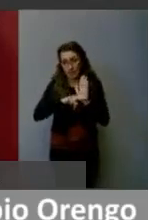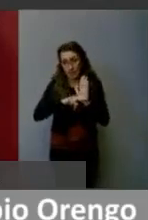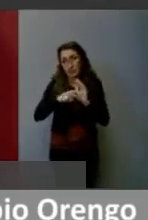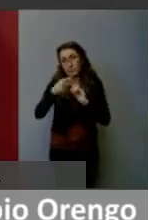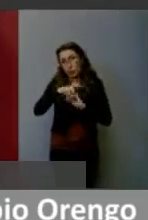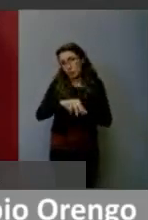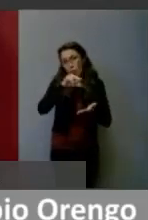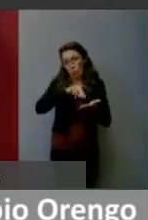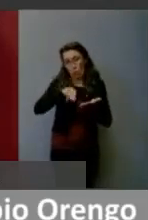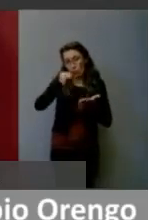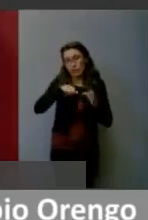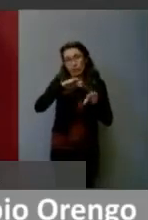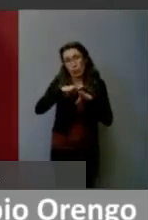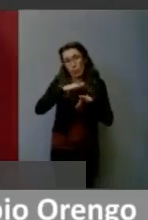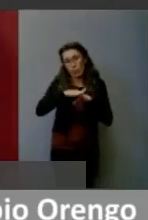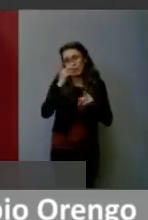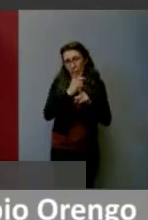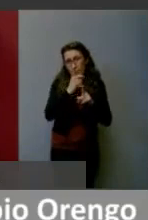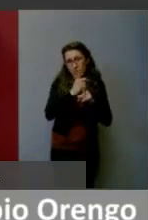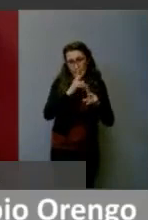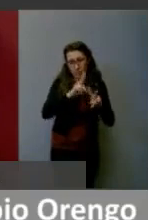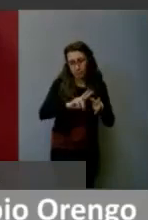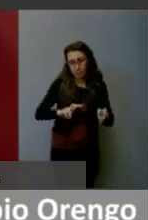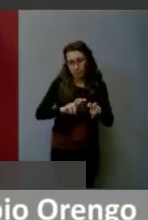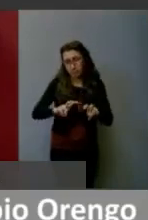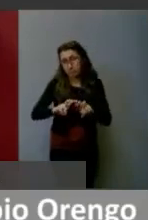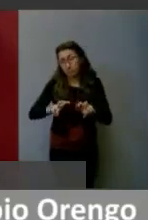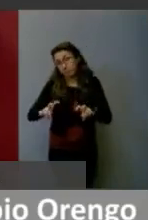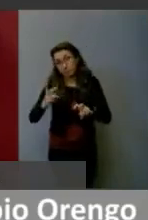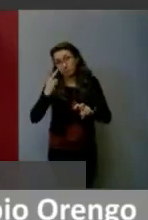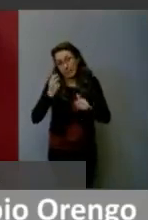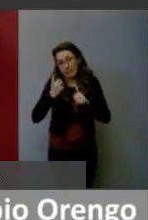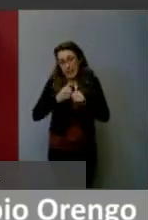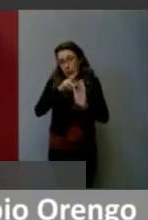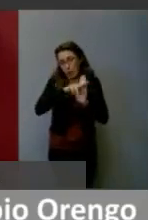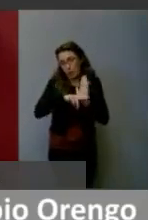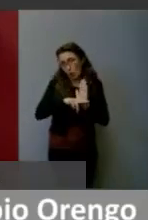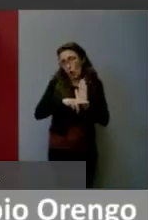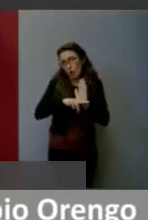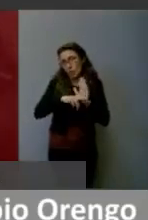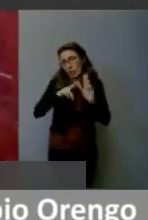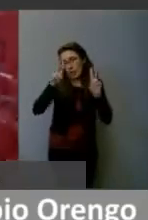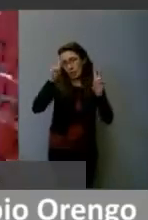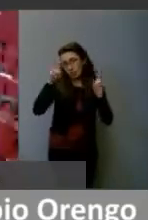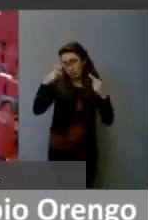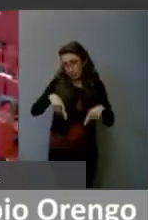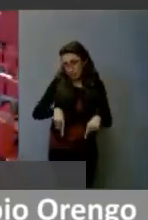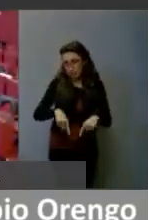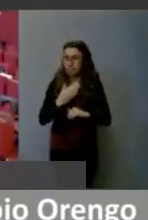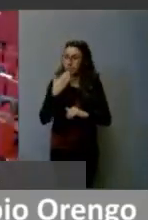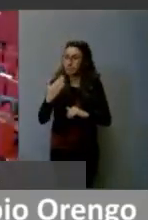alle norme che regolano che regolano questa materia. Grazie.